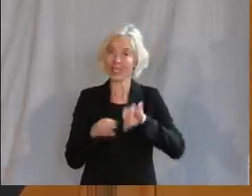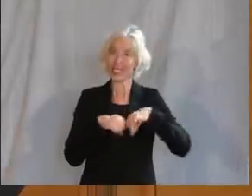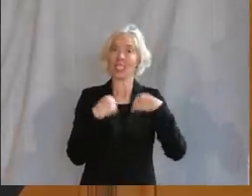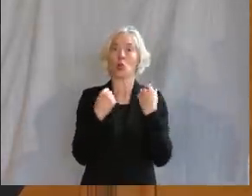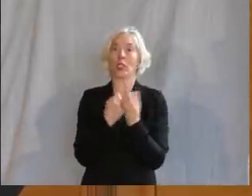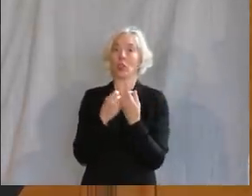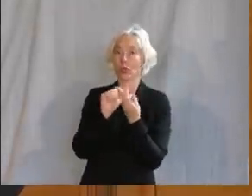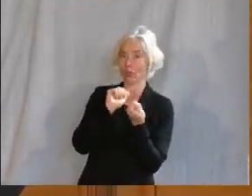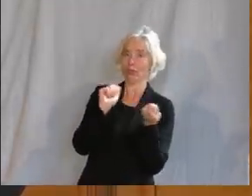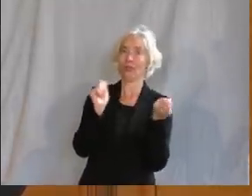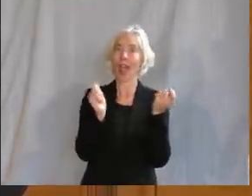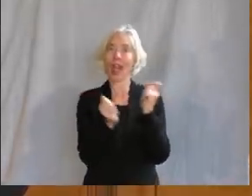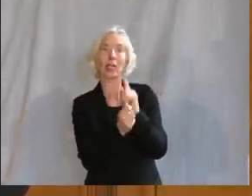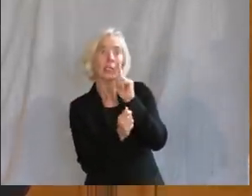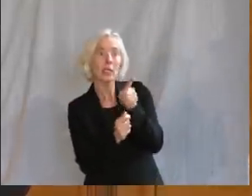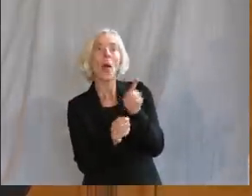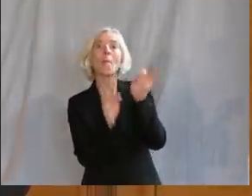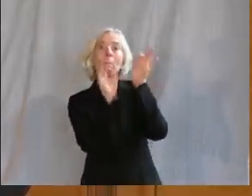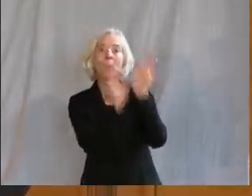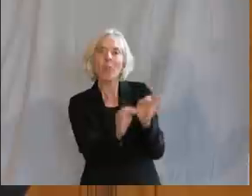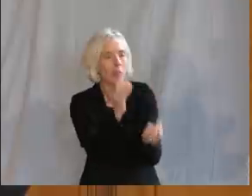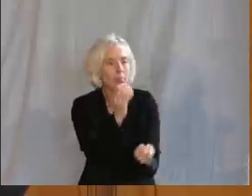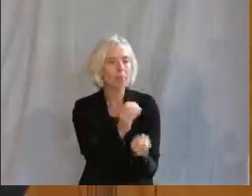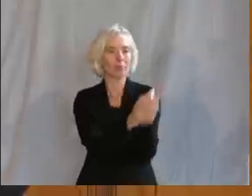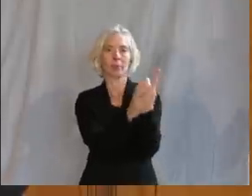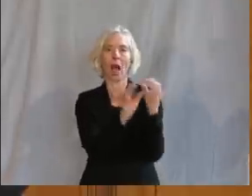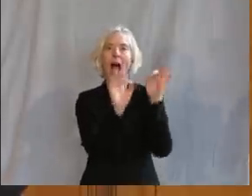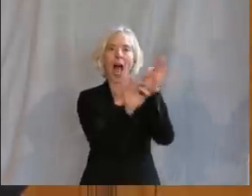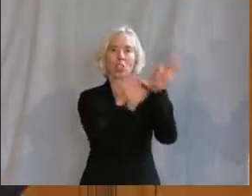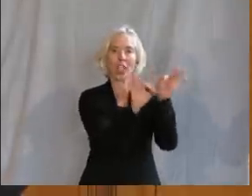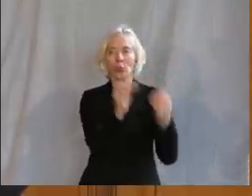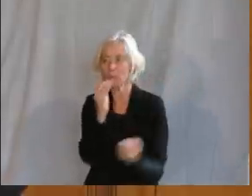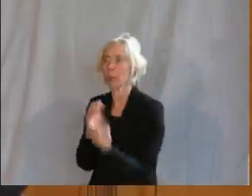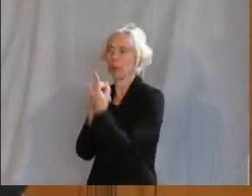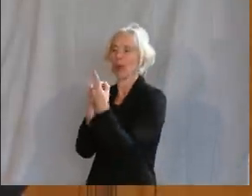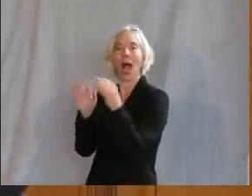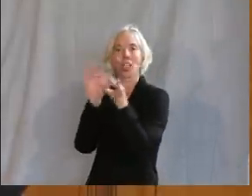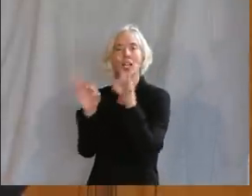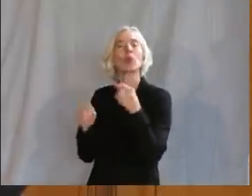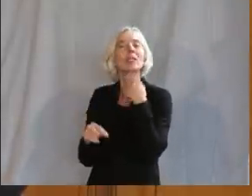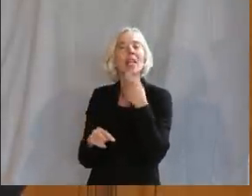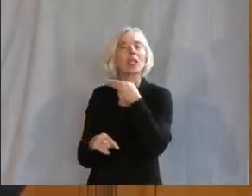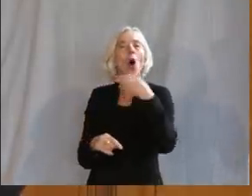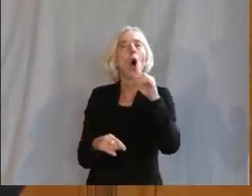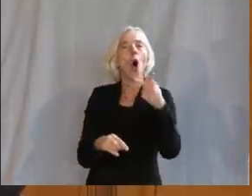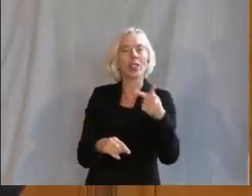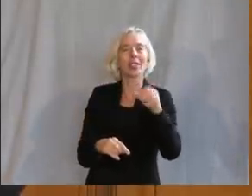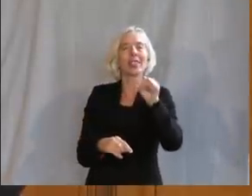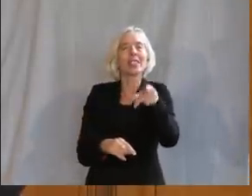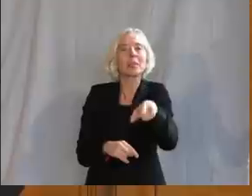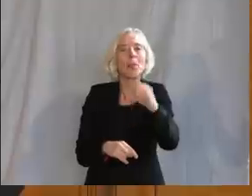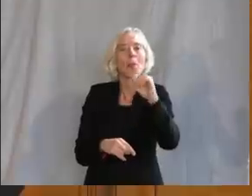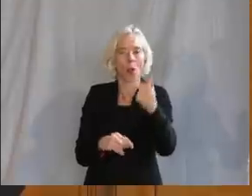Hotspots konzentriert, auf Ausbruchsgeschehen, die ja tatsächlich auch vorhanden waren, aber die auch immer ganz gut durch die Arbeit der Gesundheitsämter dann